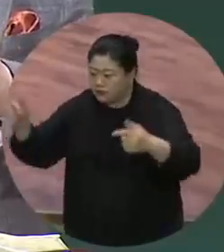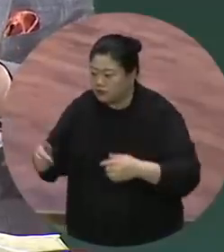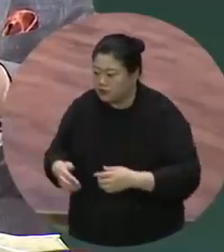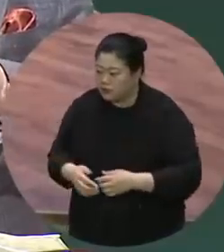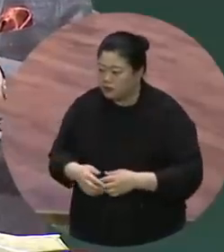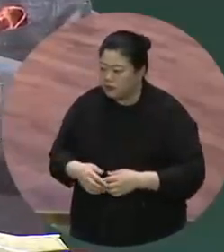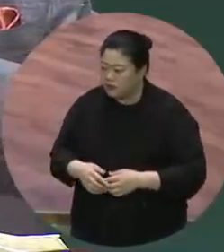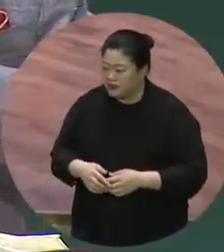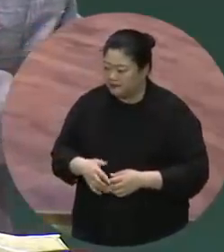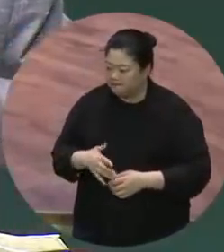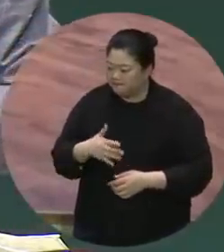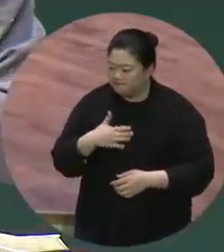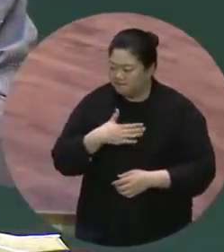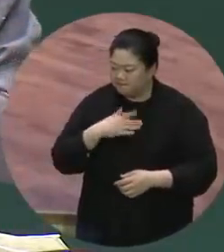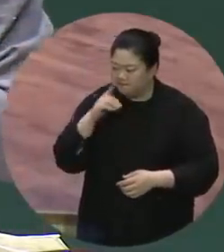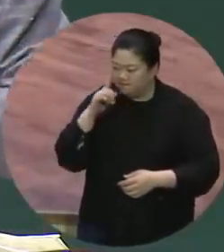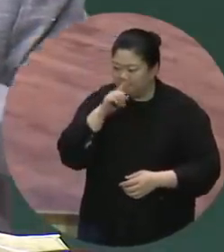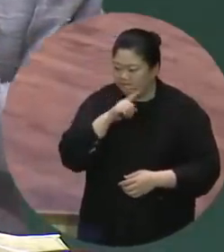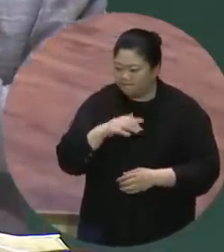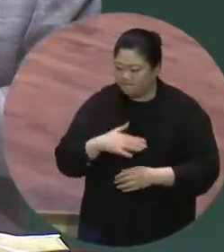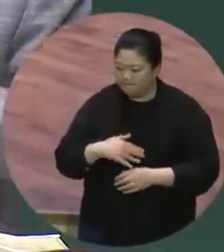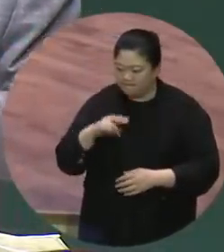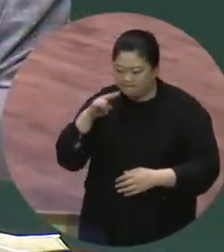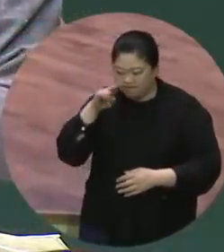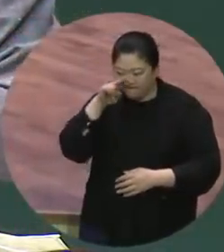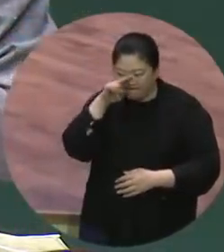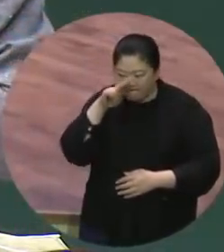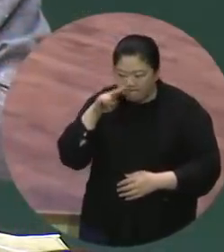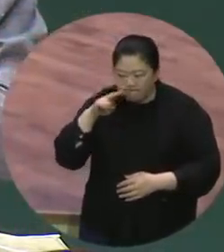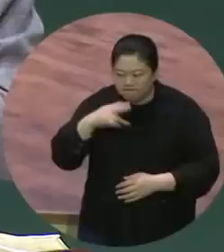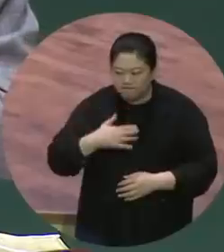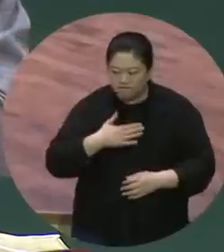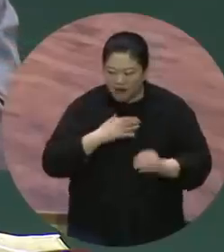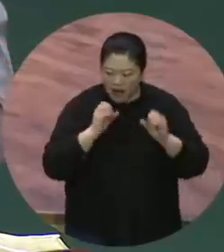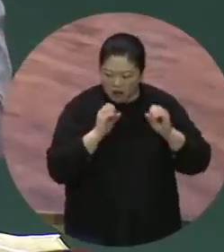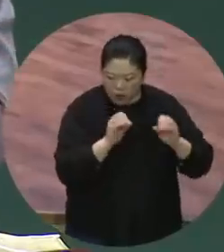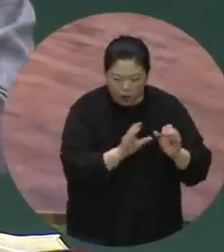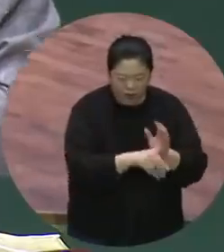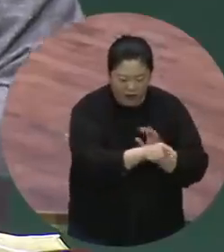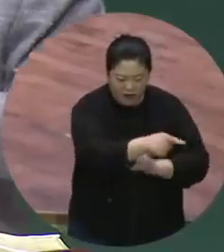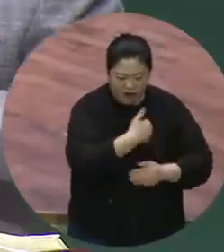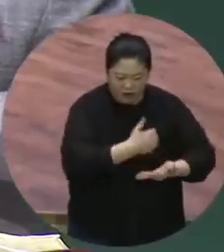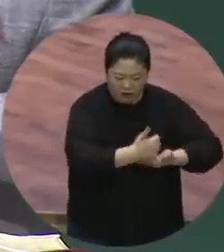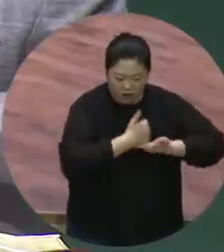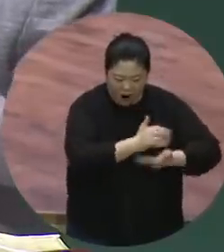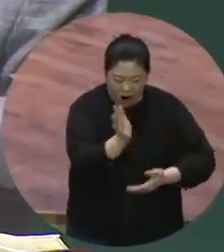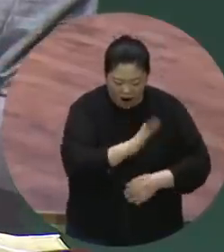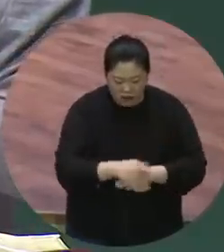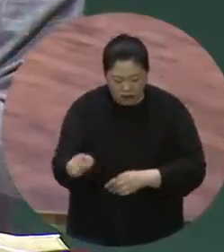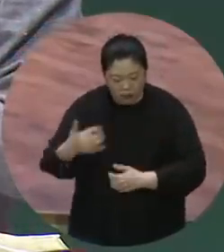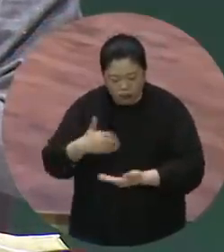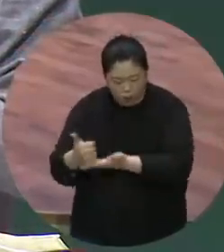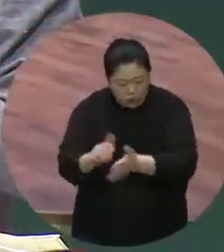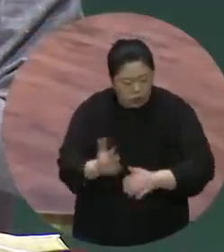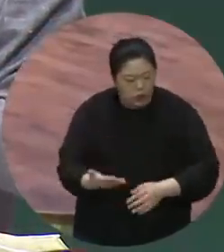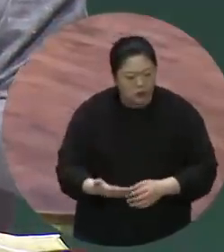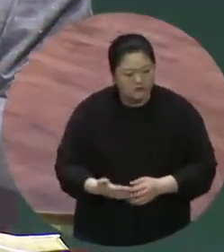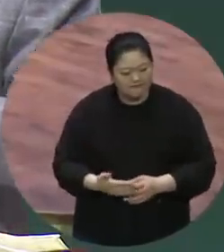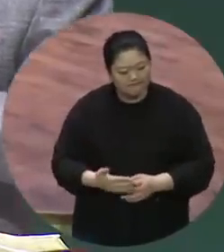나쁘게. 내가 가도 안 하더니 저 사람 가서 영접했네. 응? 뭐 탐 났다 그러네.